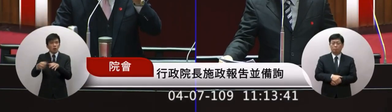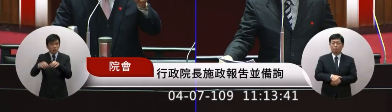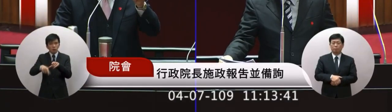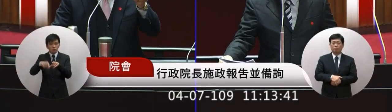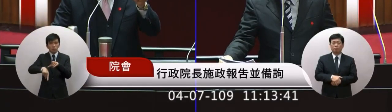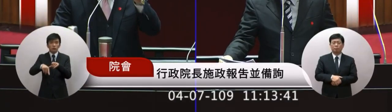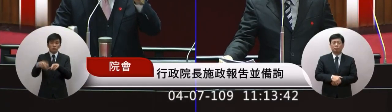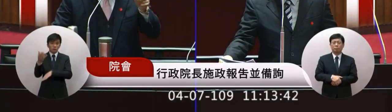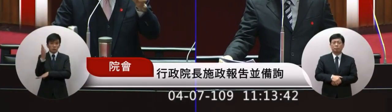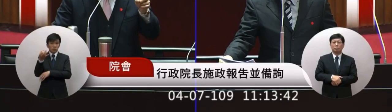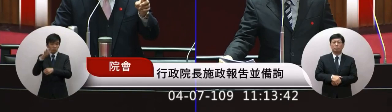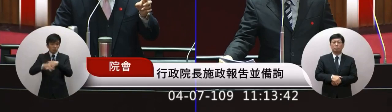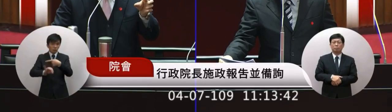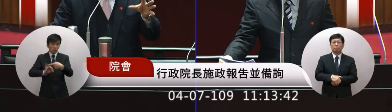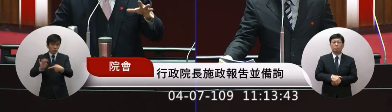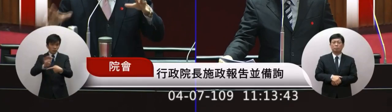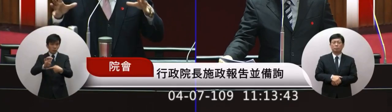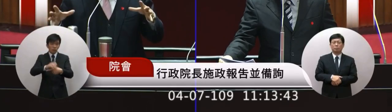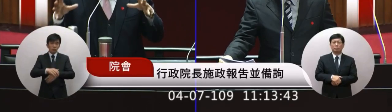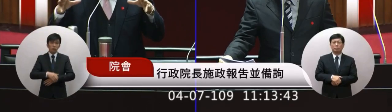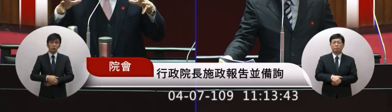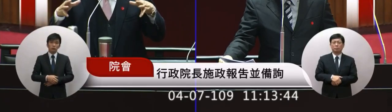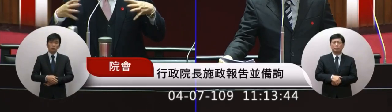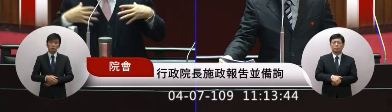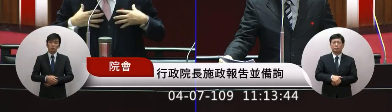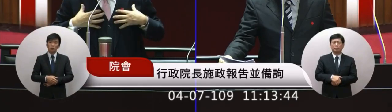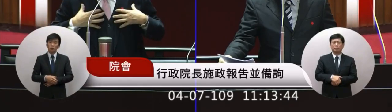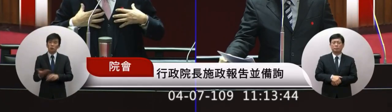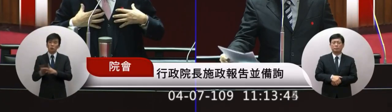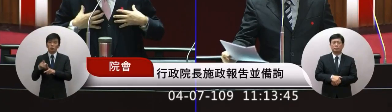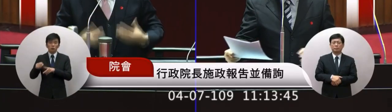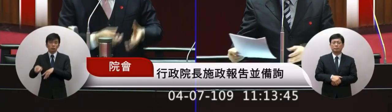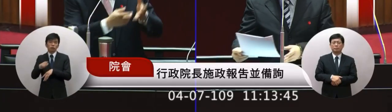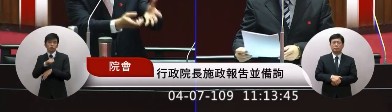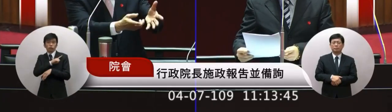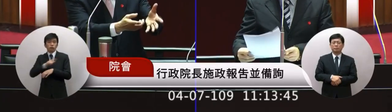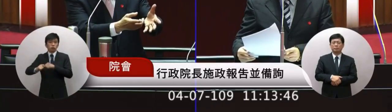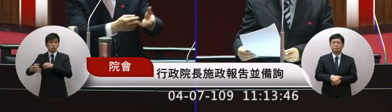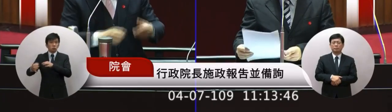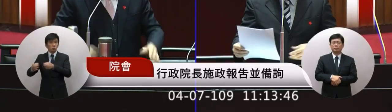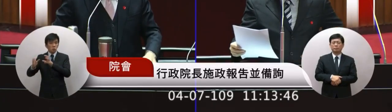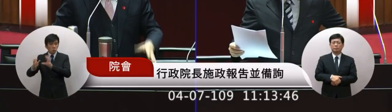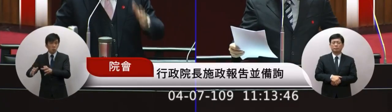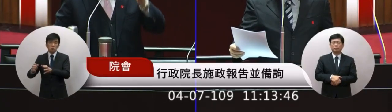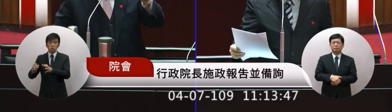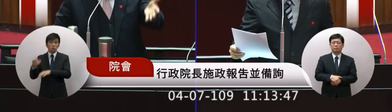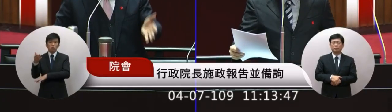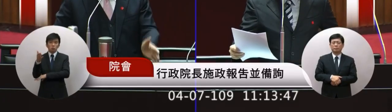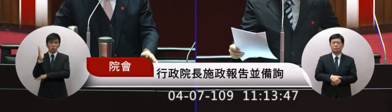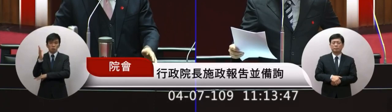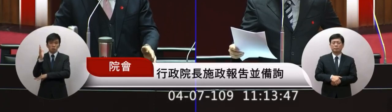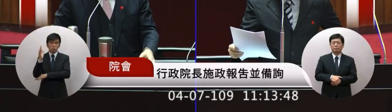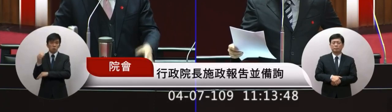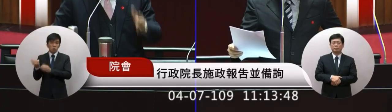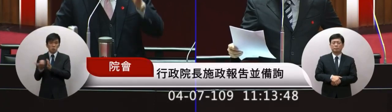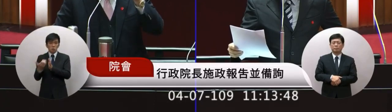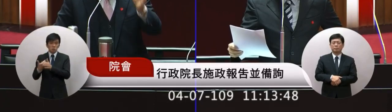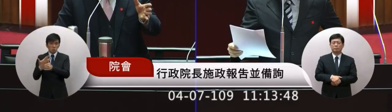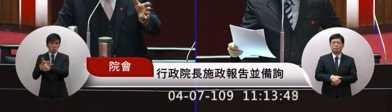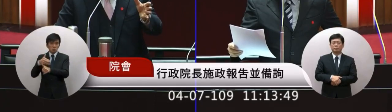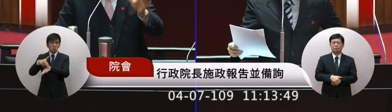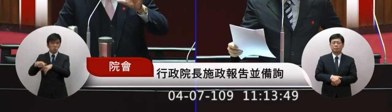者自营的这个企业主，我们给直接给他准备用这